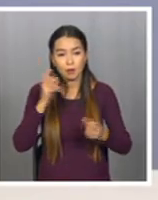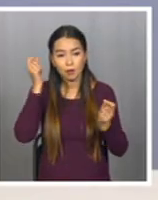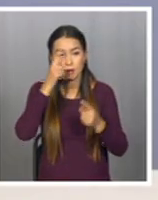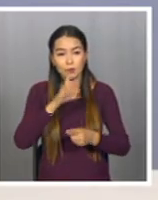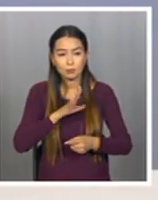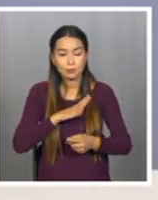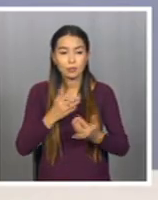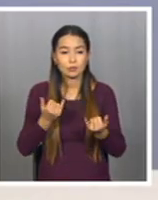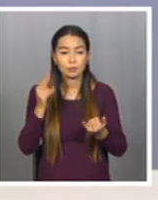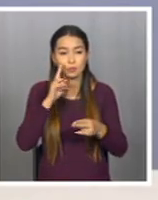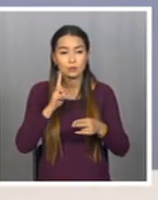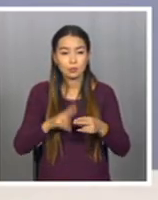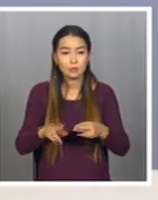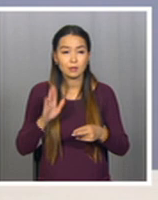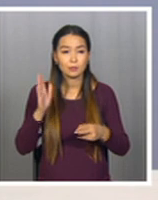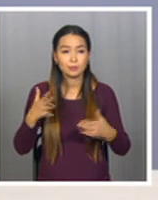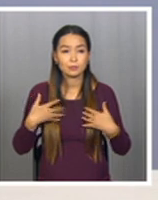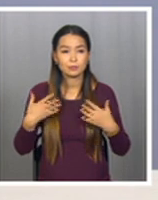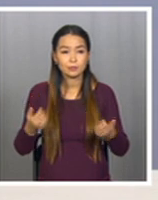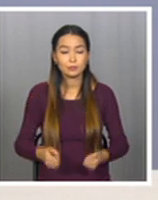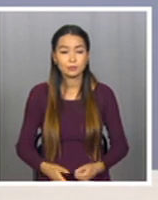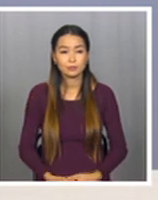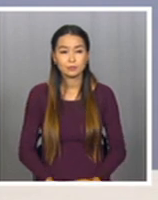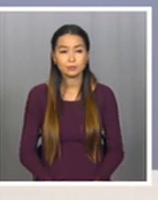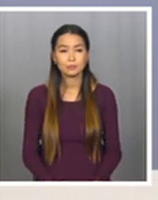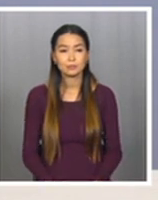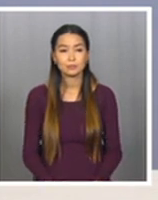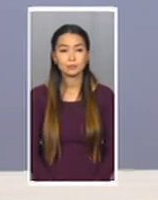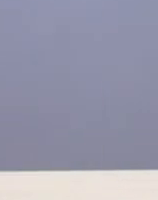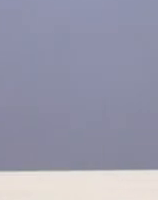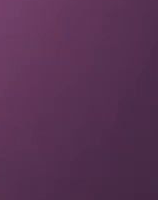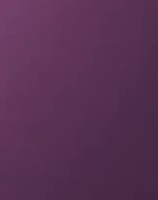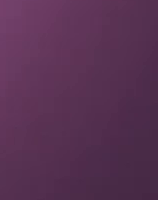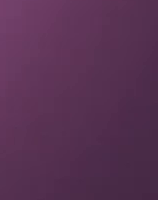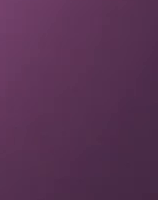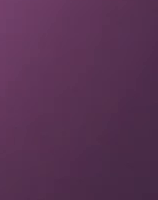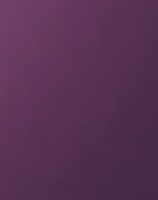оқушылар, бүгінгі біздің сабағымыз аяқталды. Келесі жүздескенше сау болыңыздар.